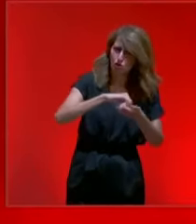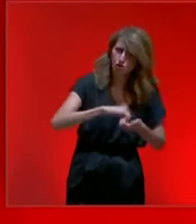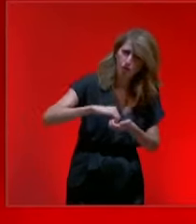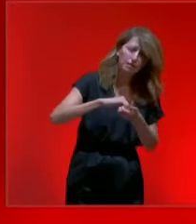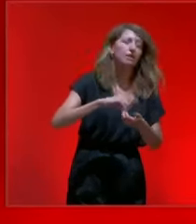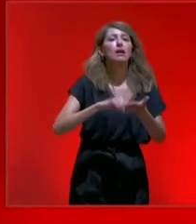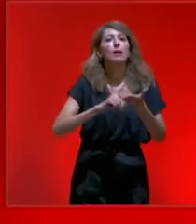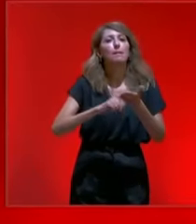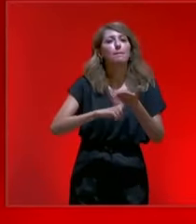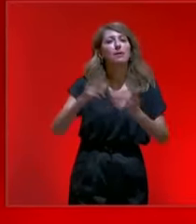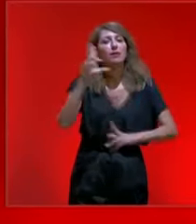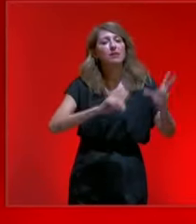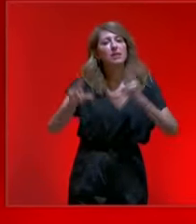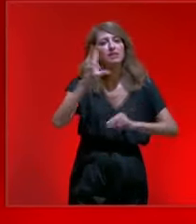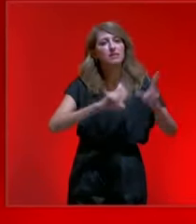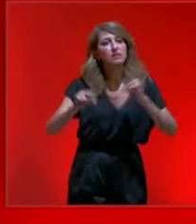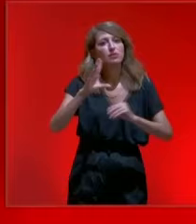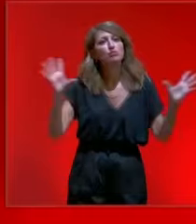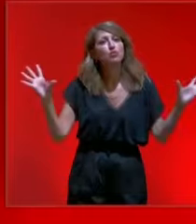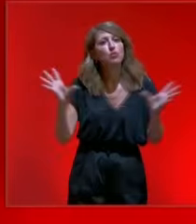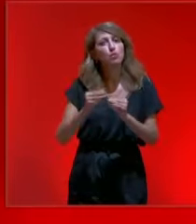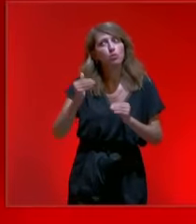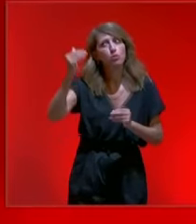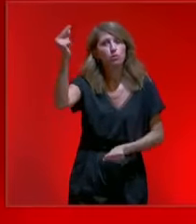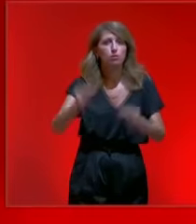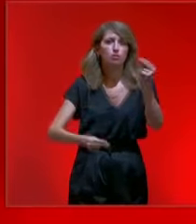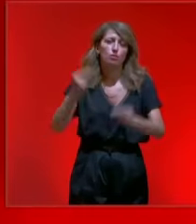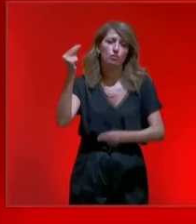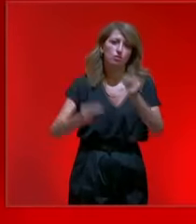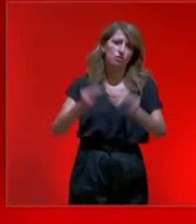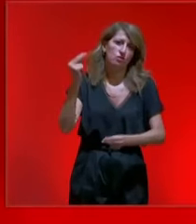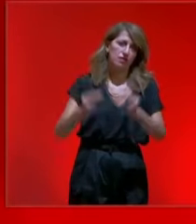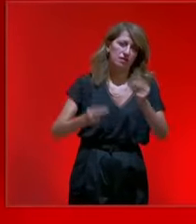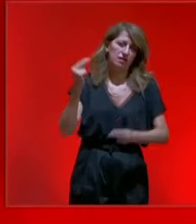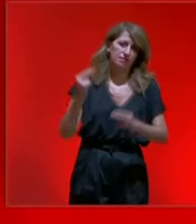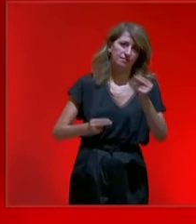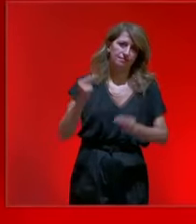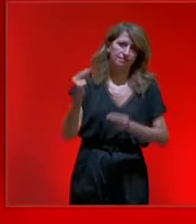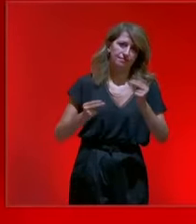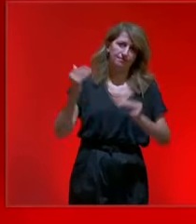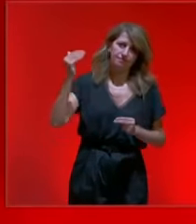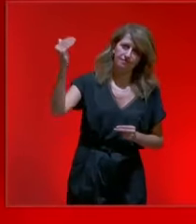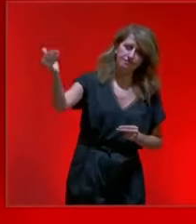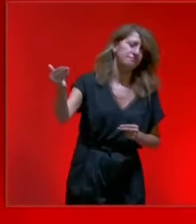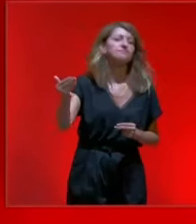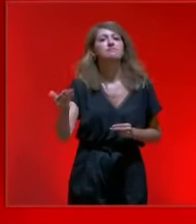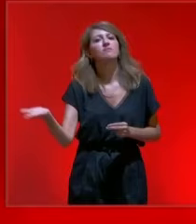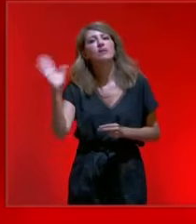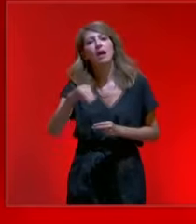προκλήσεις που φέρνουν μπροστά στα μάτια μας οι ταχύτατες εξελίξεις στον τομέα των